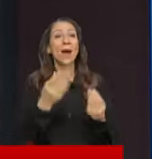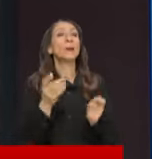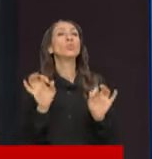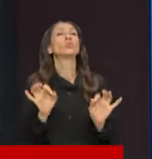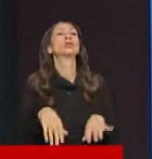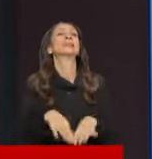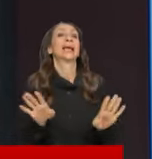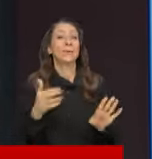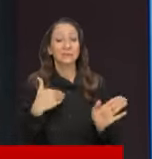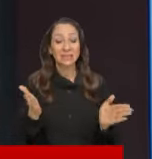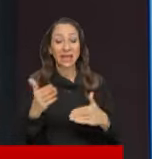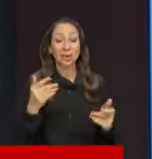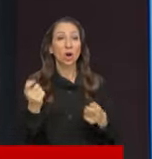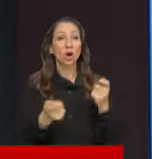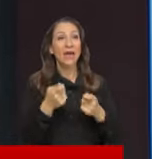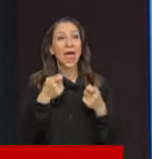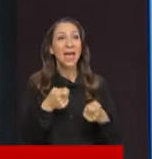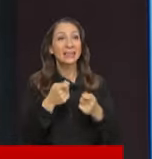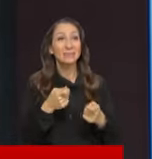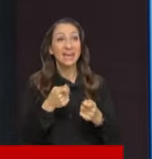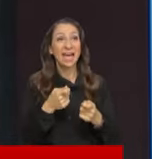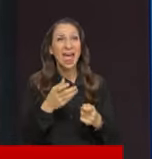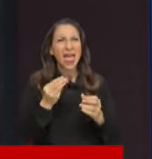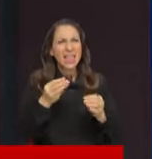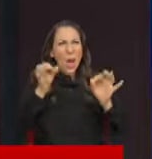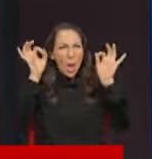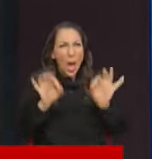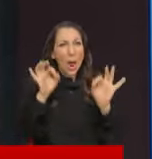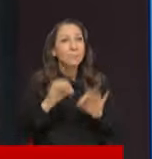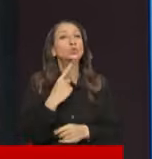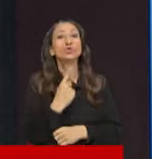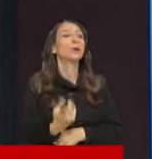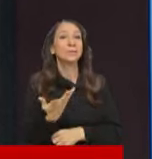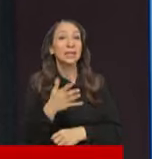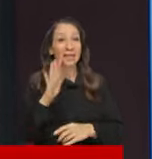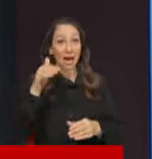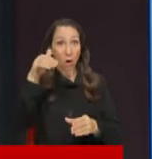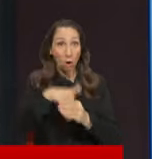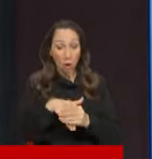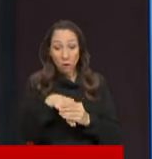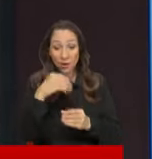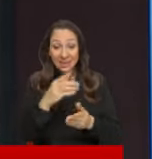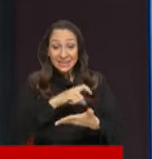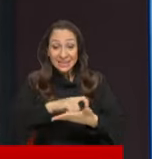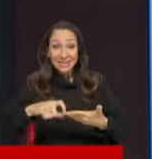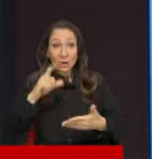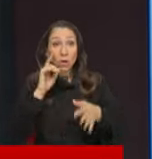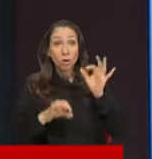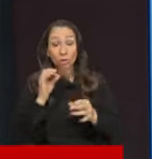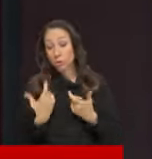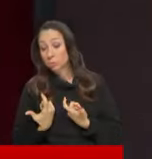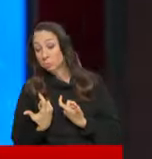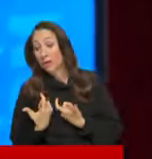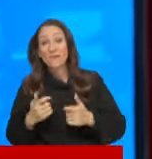mümkün değil bizim sandık görevlilerimize eğitimlerde en sık vurgu yaptığımız konu ya seçmen kimlik kontrol listesinin başına